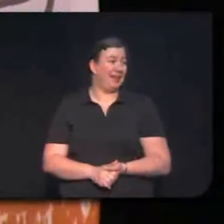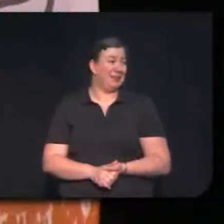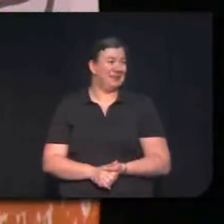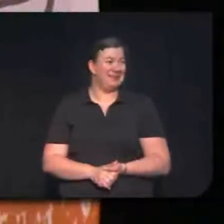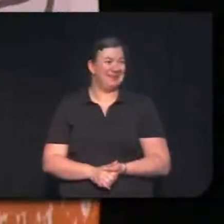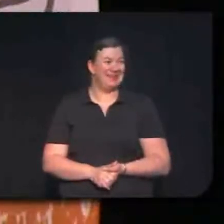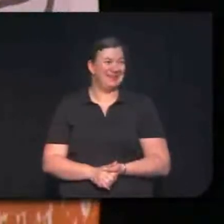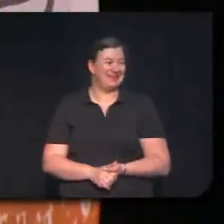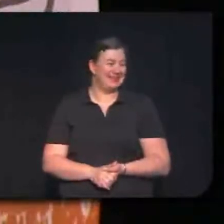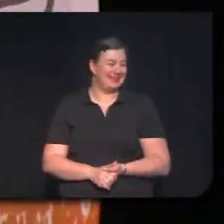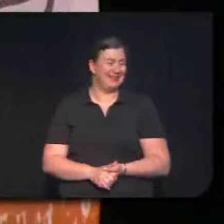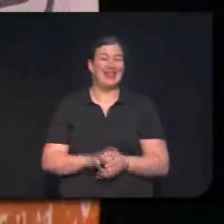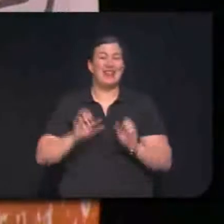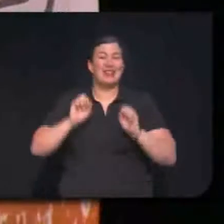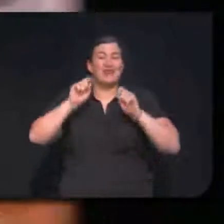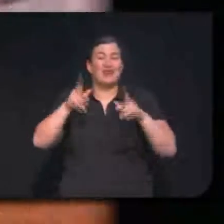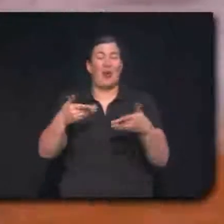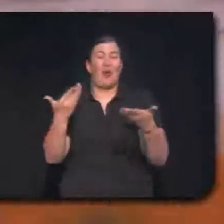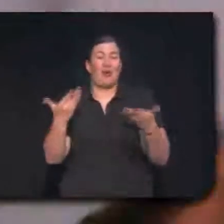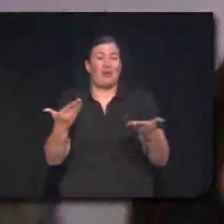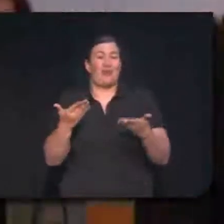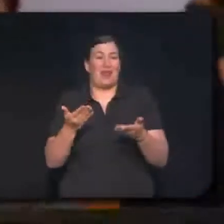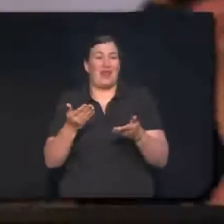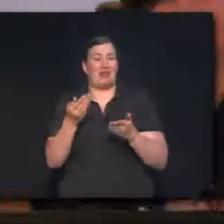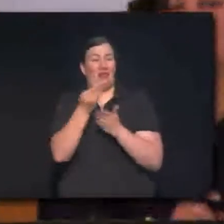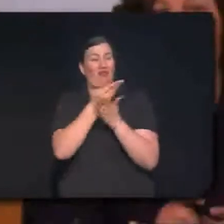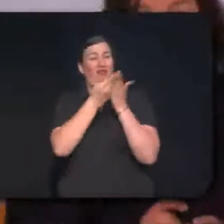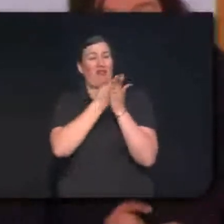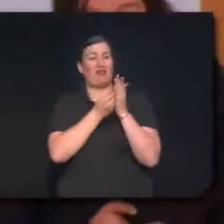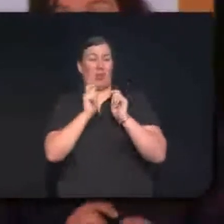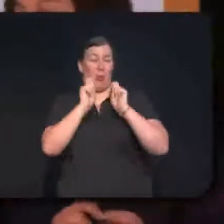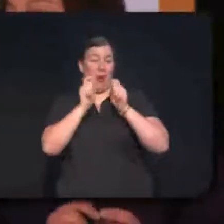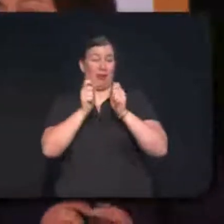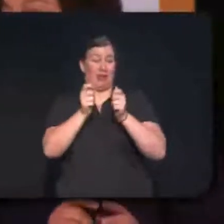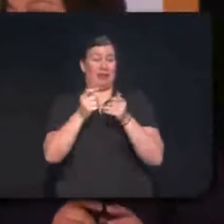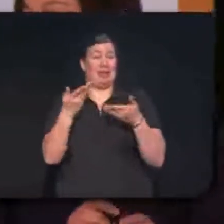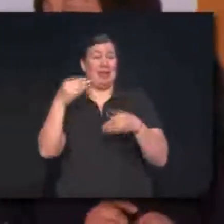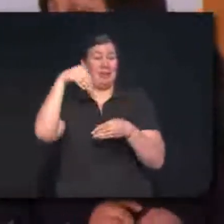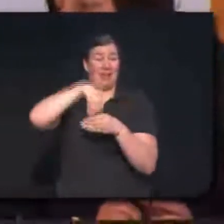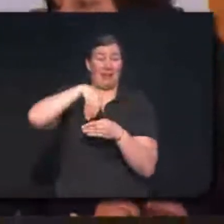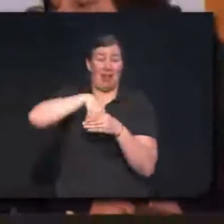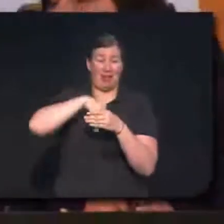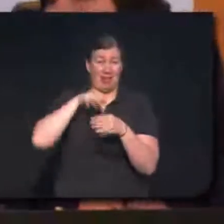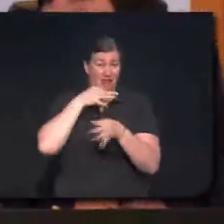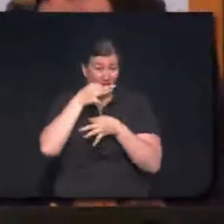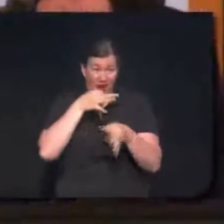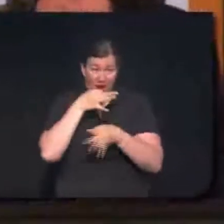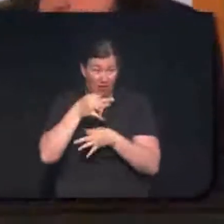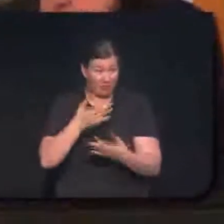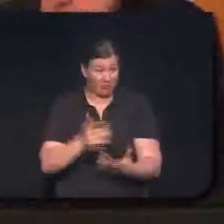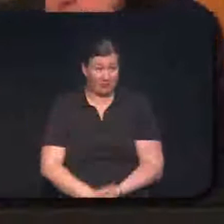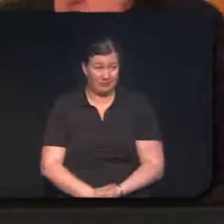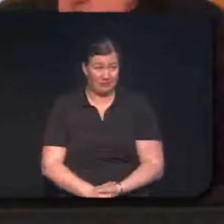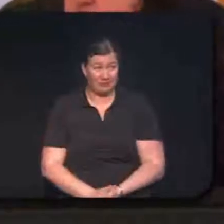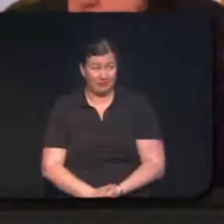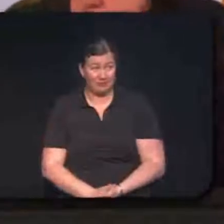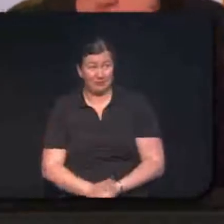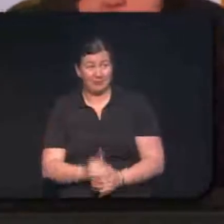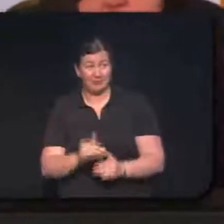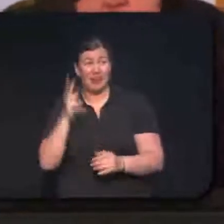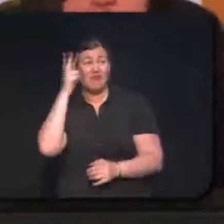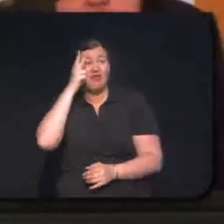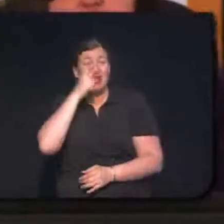so das war die Vorstellung der Anträge gibt es inhaltliche Fragen zu den Anträgen ja also